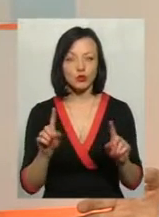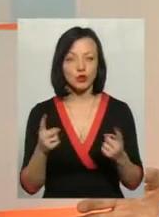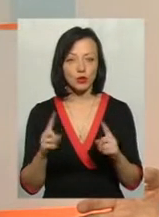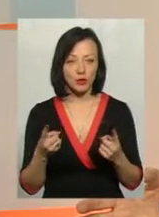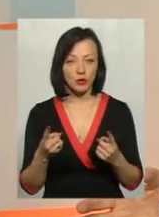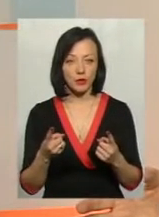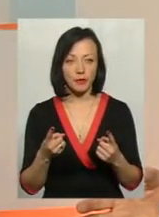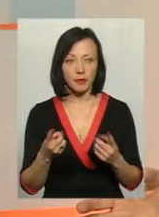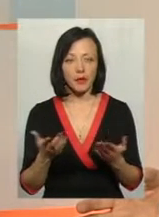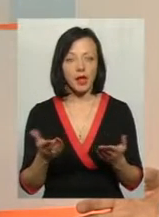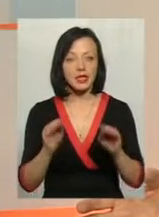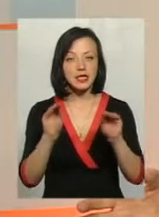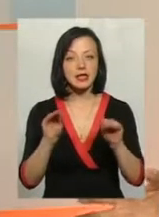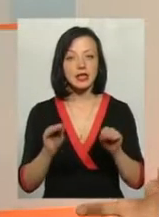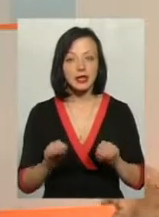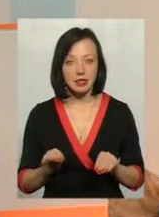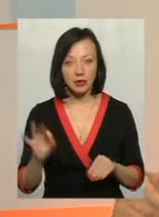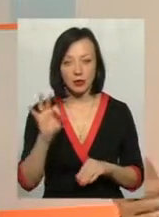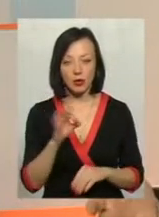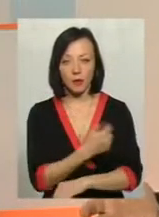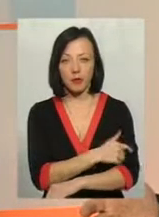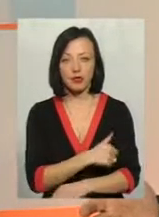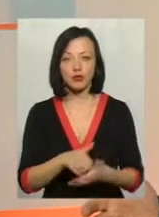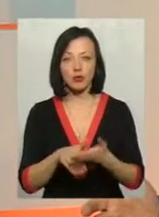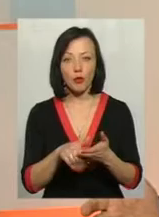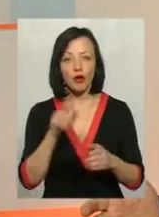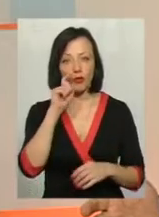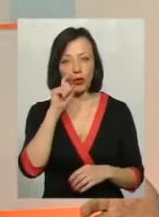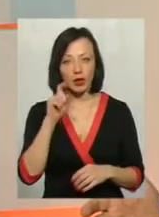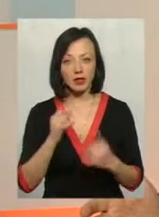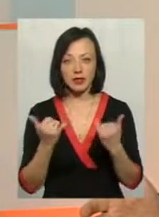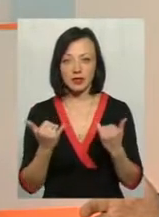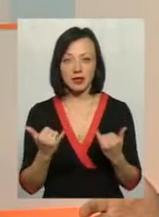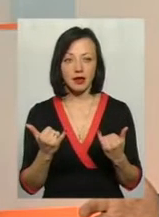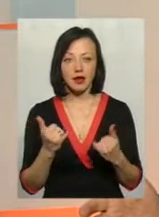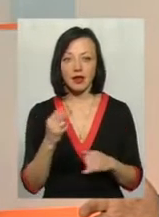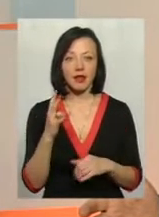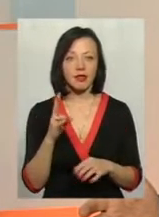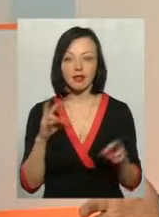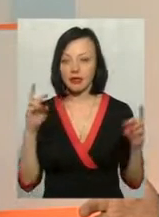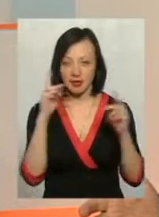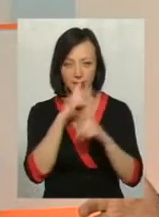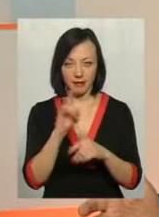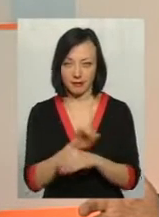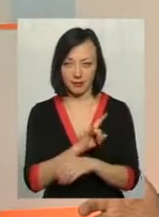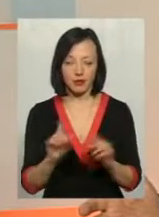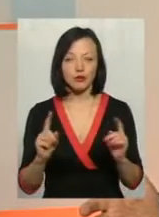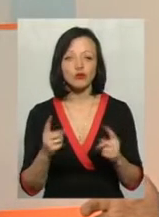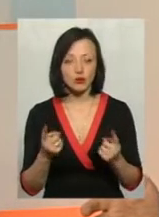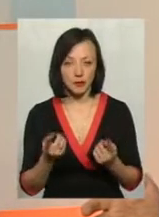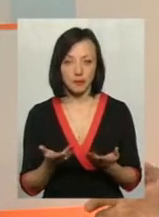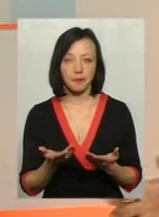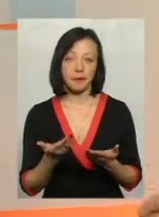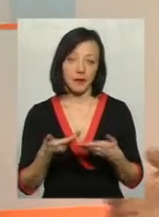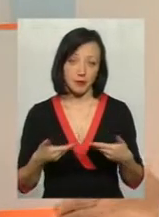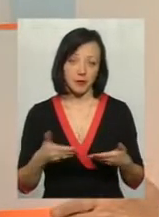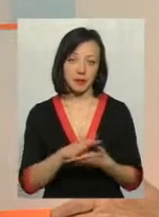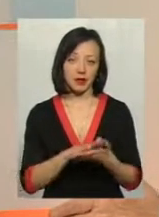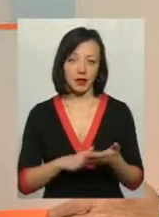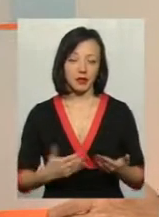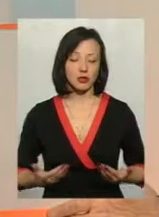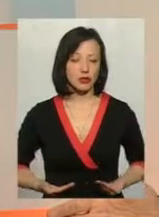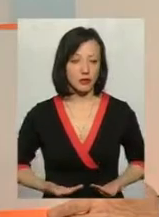статистика щодо медичної допомоги в Україні зараз є недостовірною. Чорною. Поясню, чому. Тому що ми далі живемо